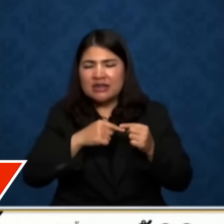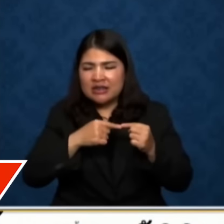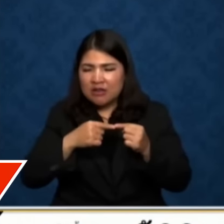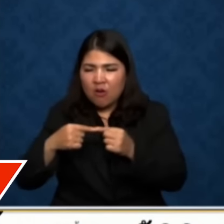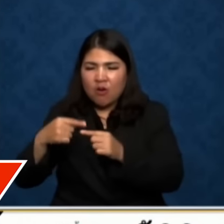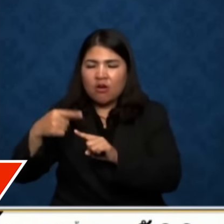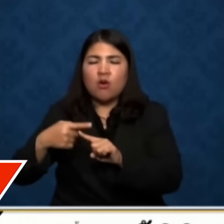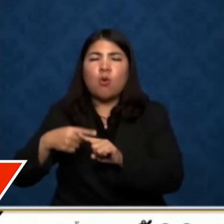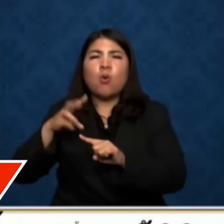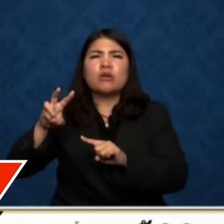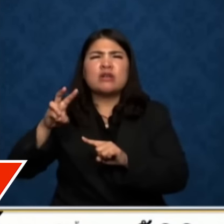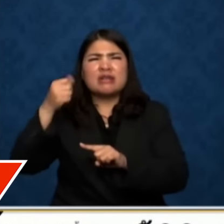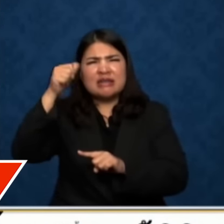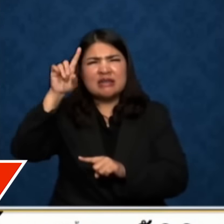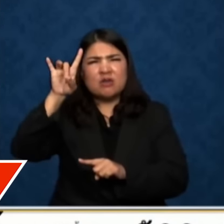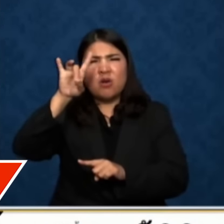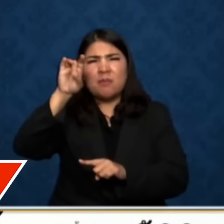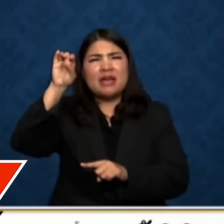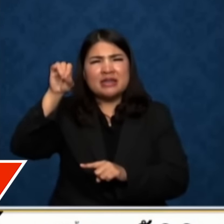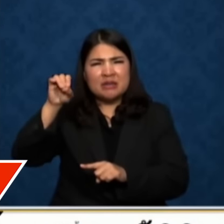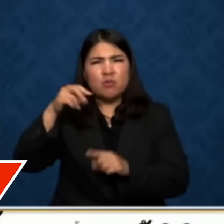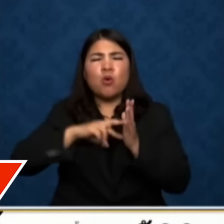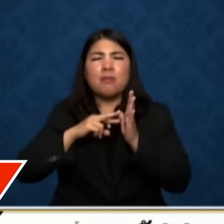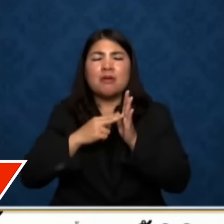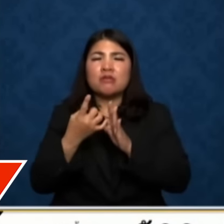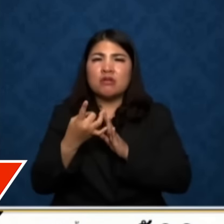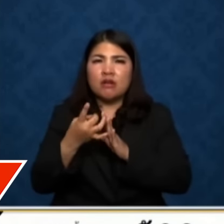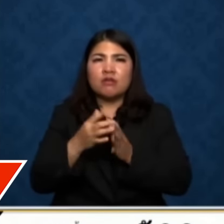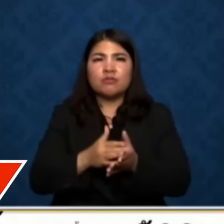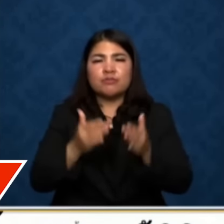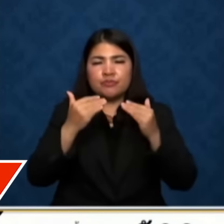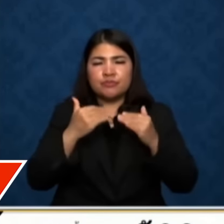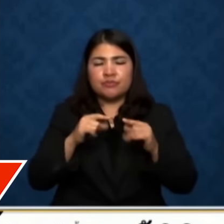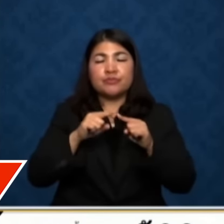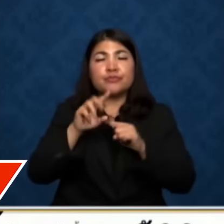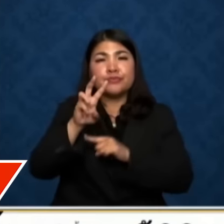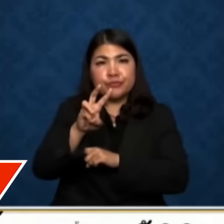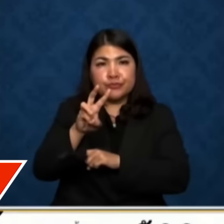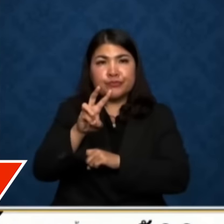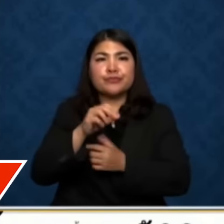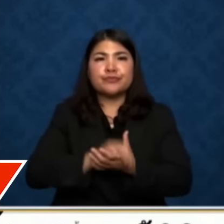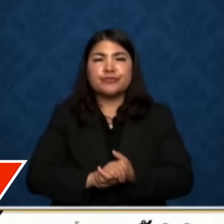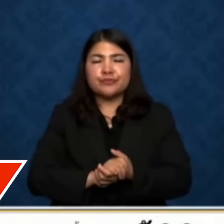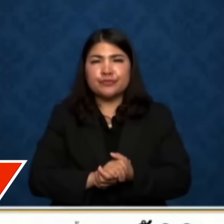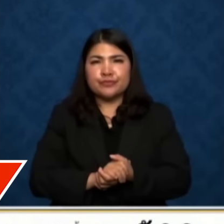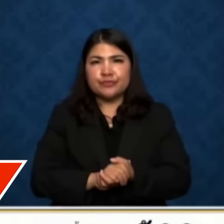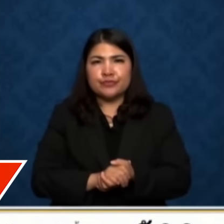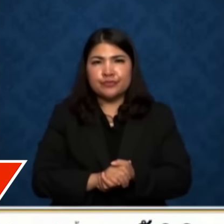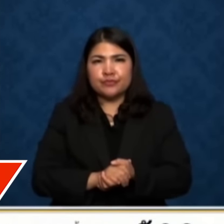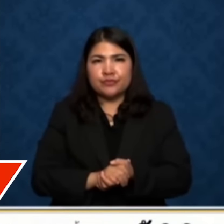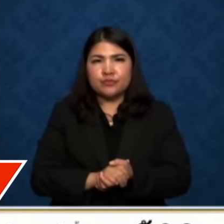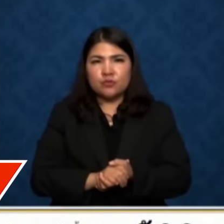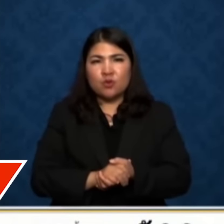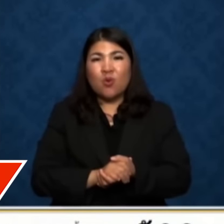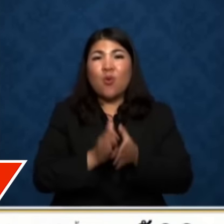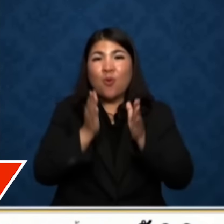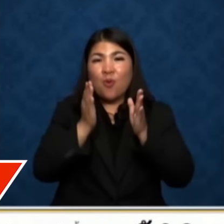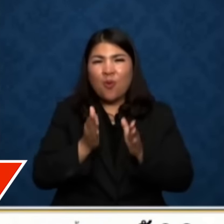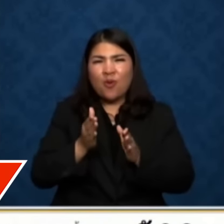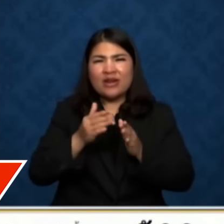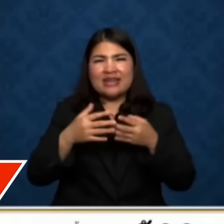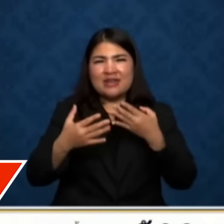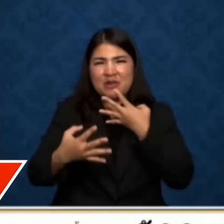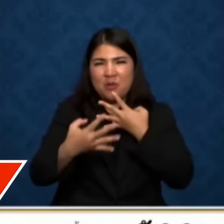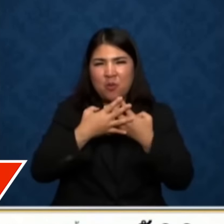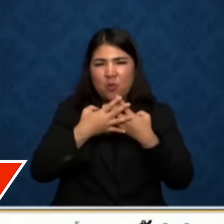วันเนี่ยคืออะไรข้อ6ครับสุดท้ายตรงส่วนนี้นะครับผู้ต้องขังที่ป่วยทุกคนเนี่ยจะ